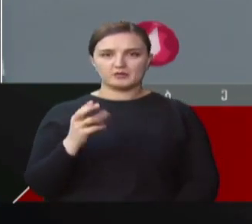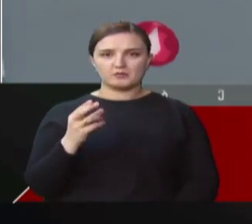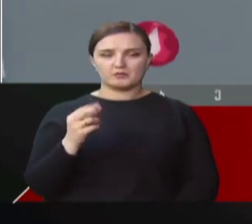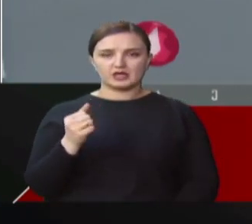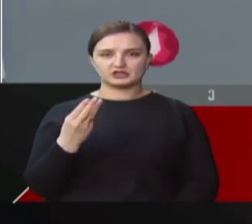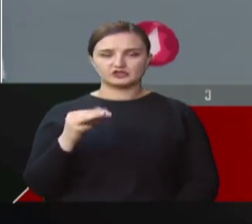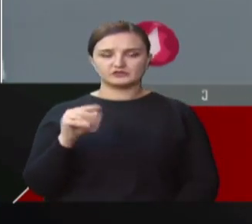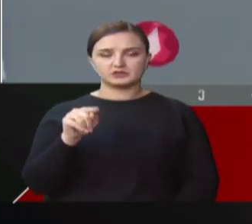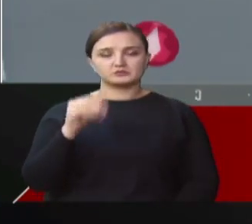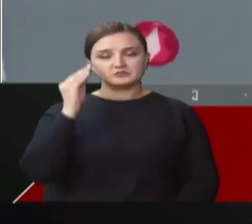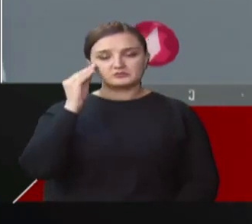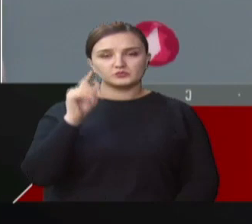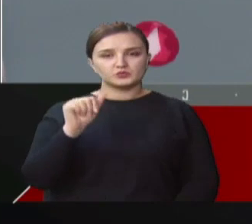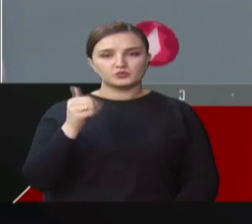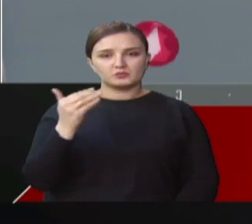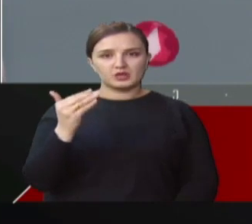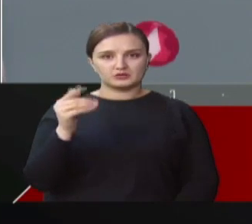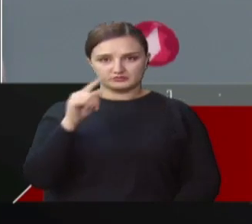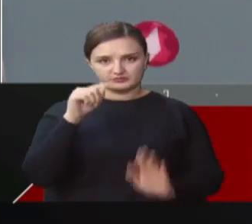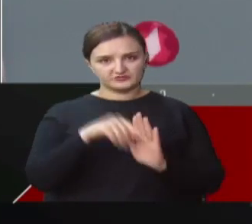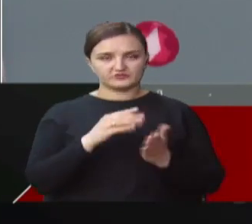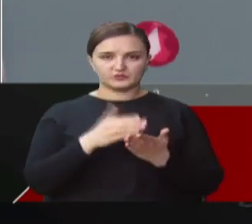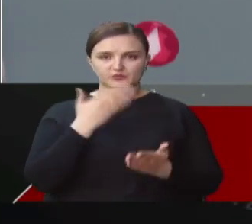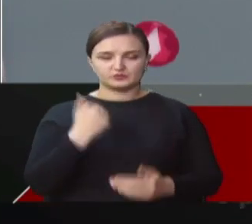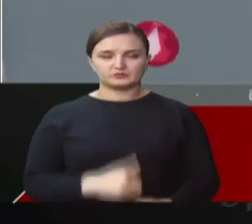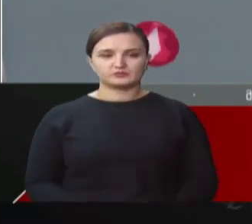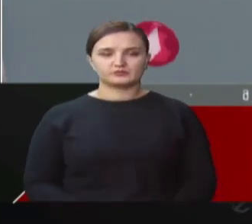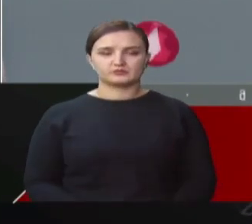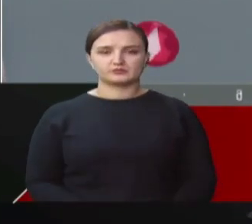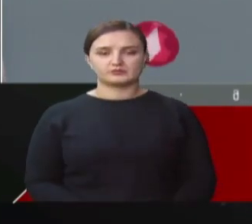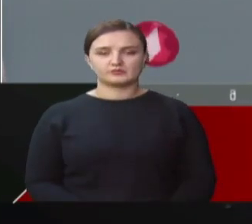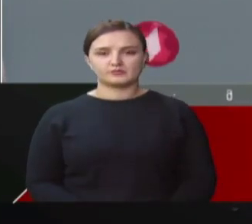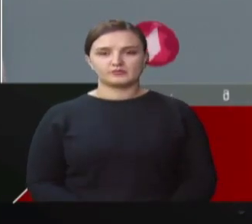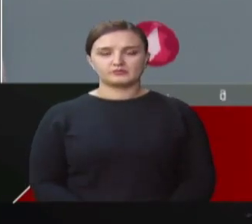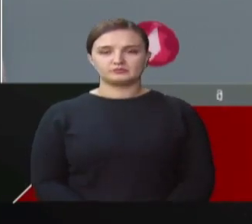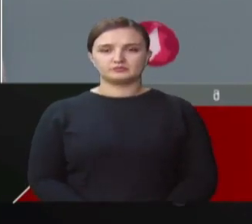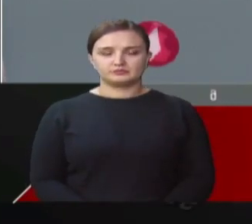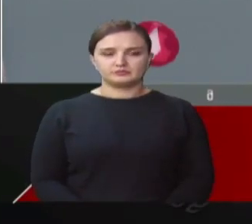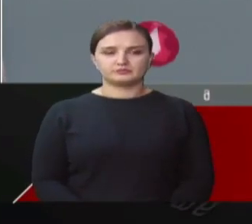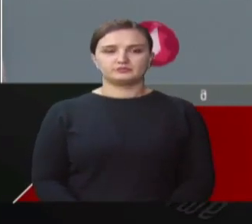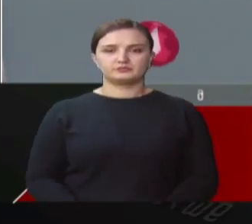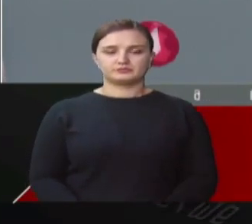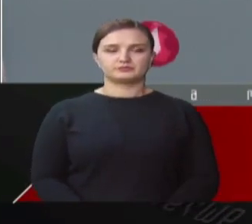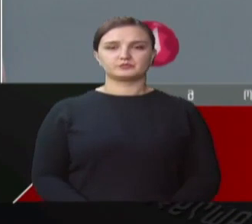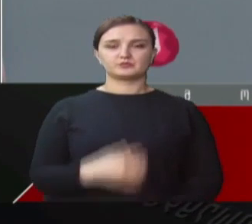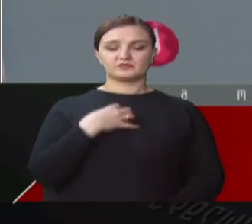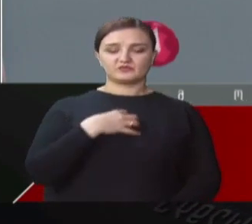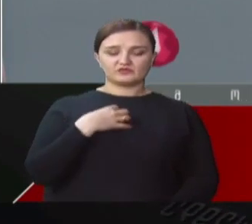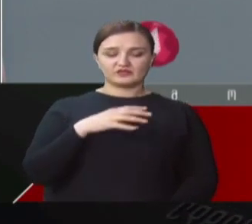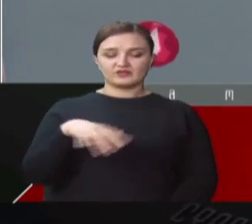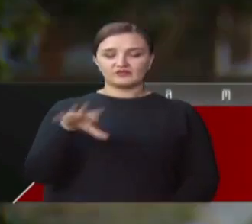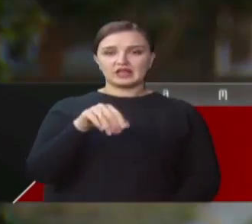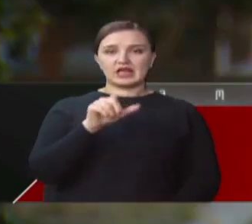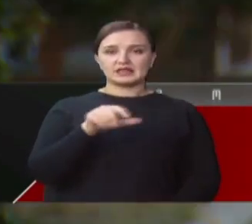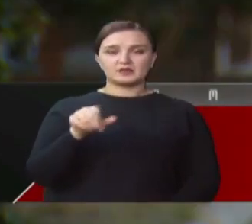მათ როლს პარტიის საქმიანობაში? ძალიან მნიშვნელოვანია, რომ ყველა ადამიანს, ვისაც